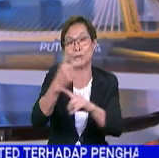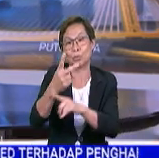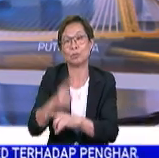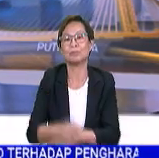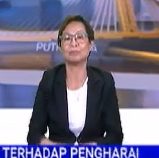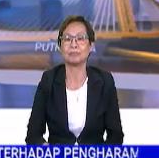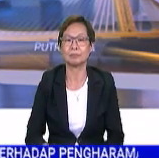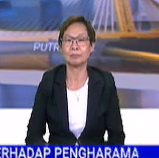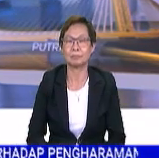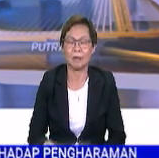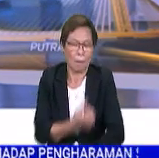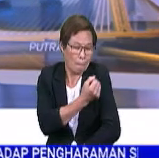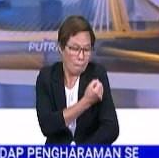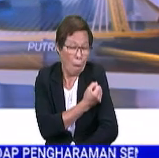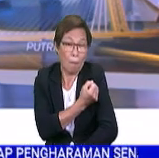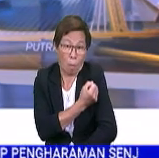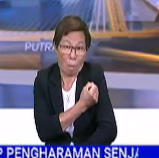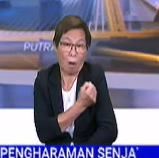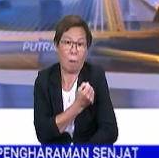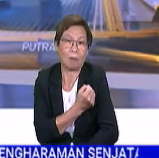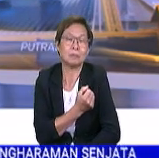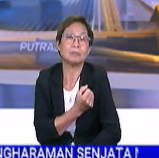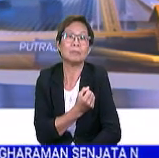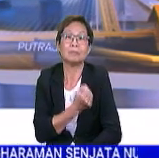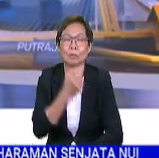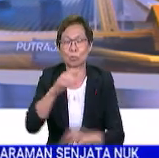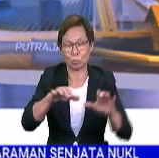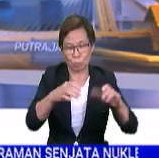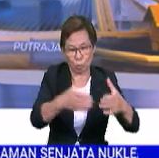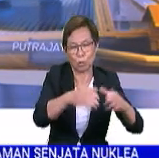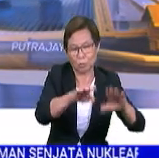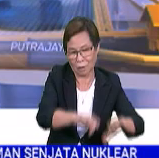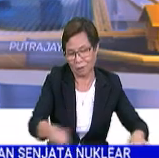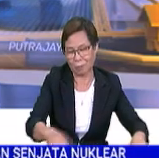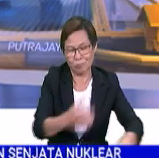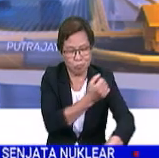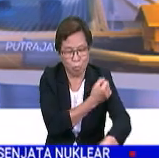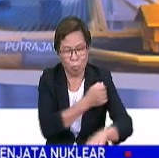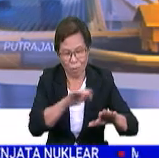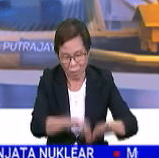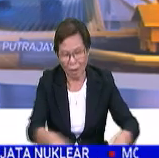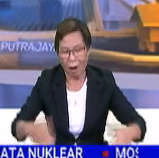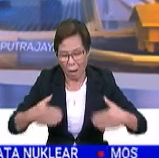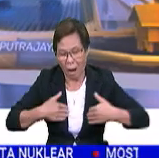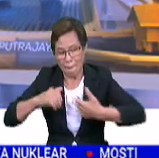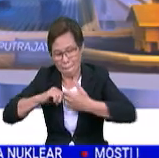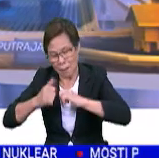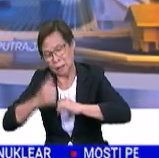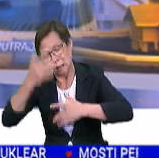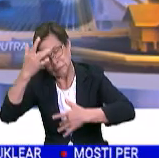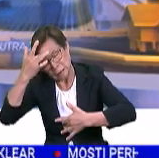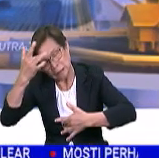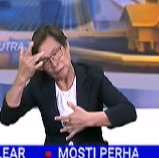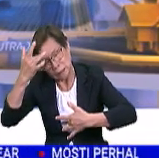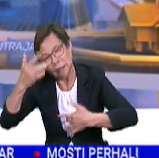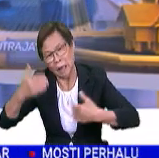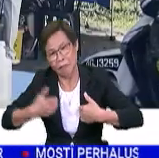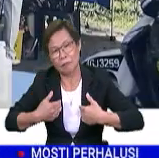Ghazali berkata, suntikan vaksin hanya akan diberikan kepada golongan kanak-kanak yang mempunyai masalah kesihatan.